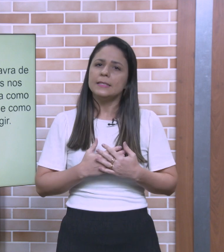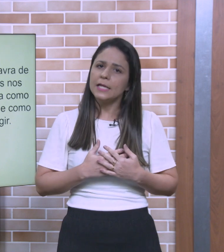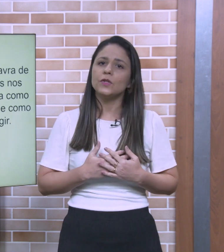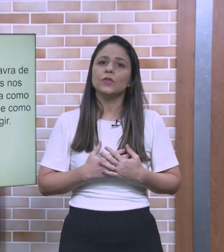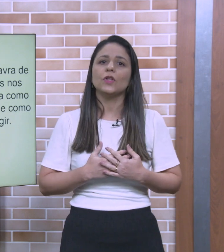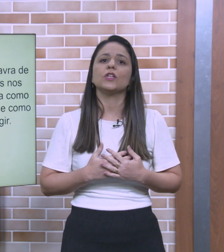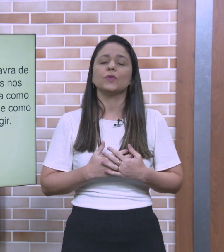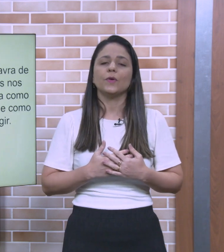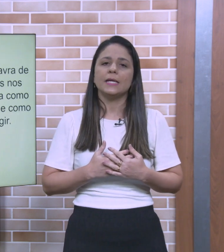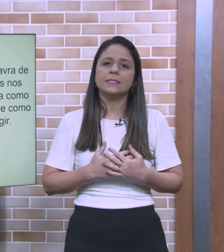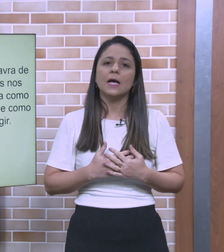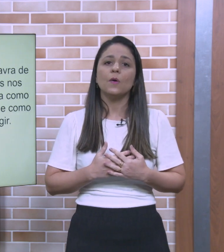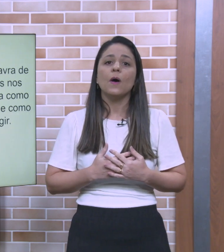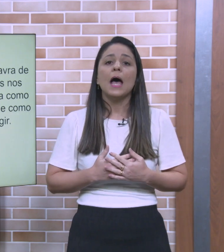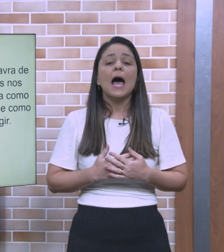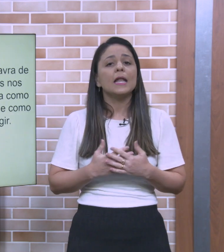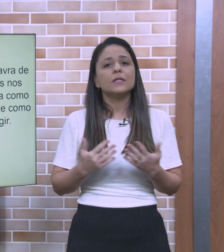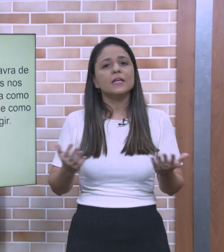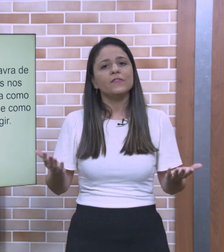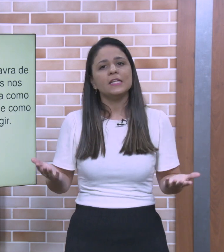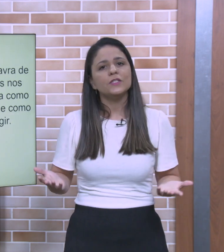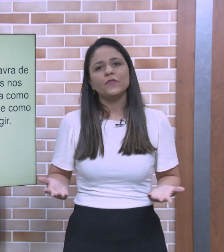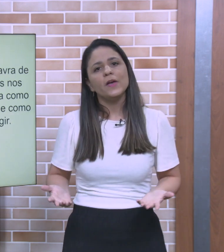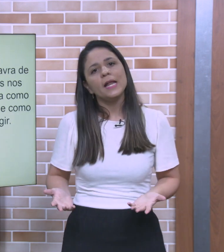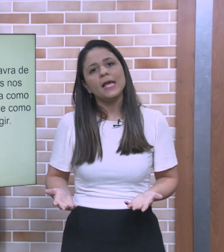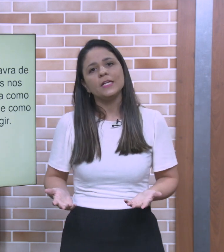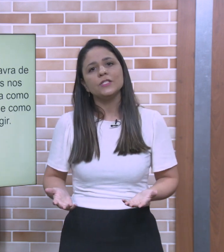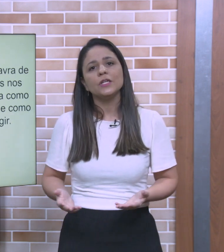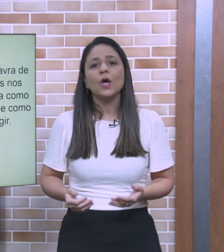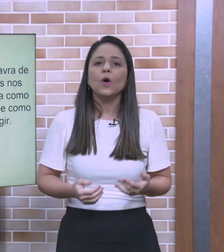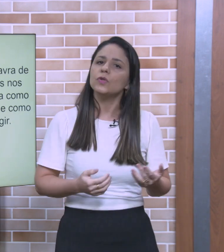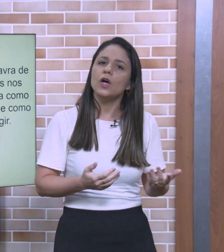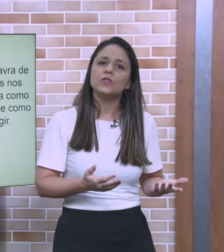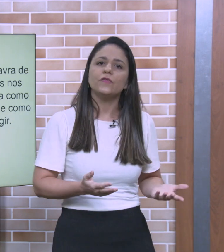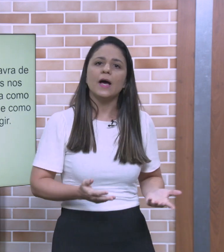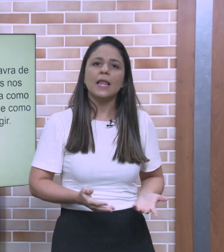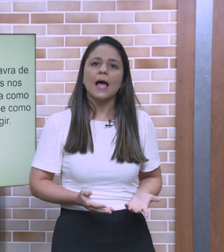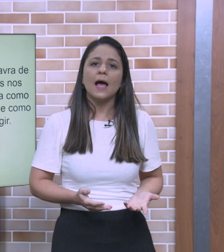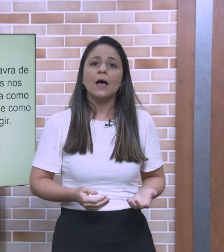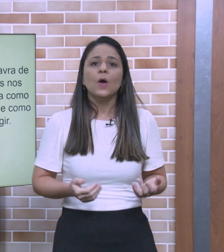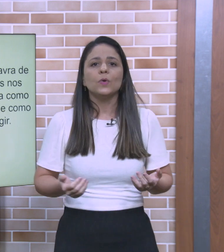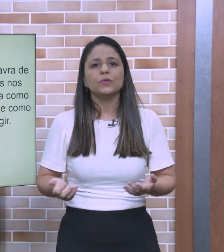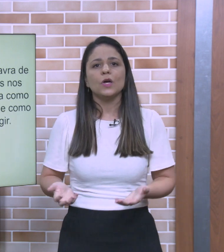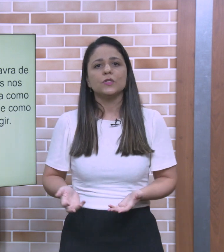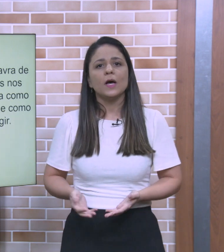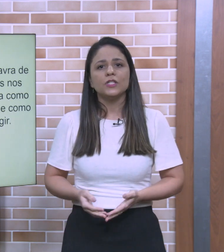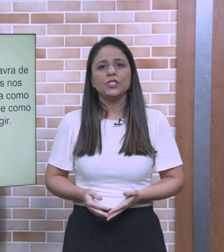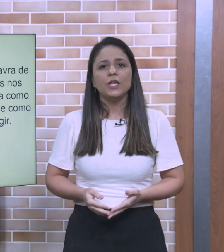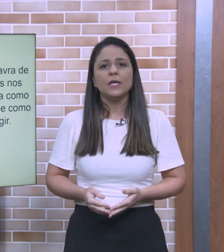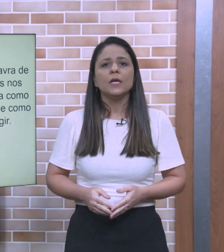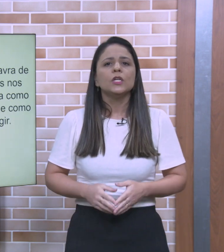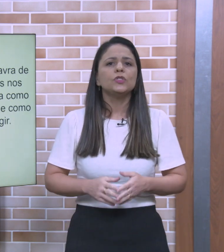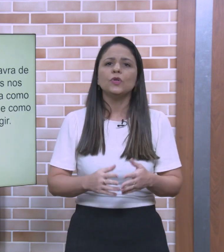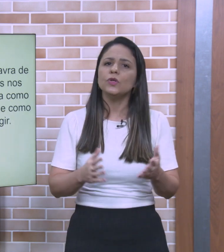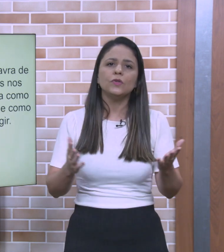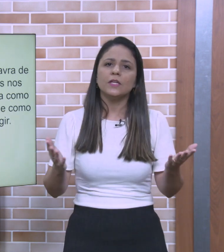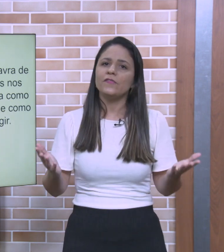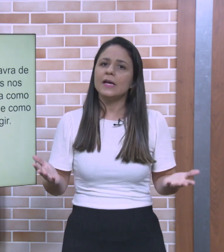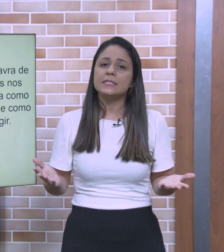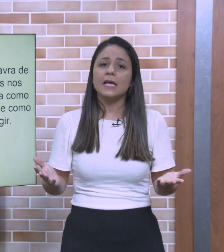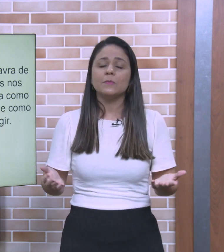de Dieu est en nous, à l'intérieur de notre cœur, notre vie est différente. Notre parler,